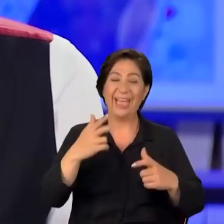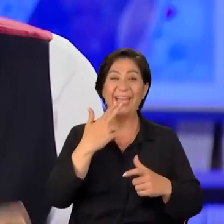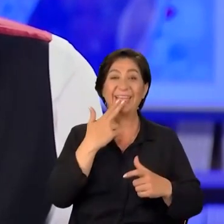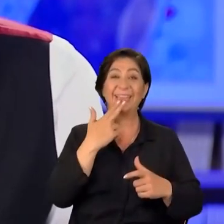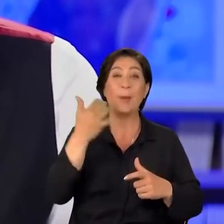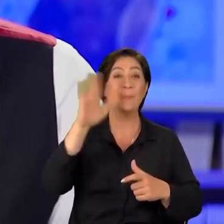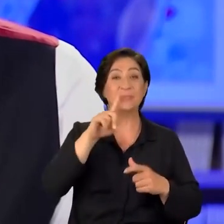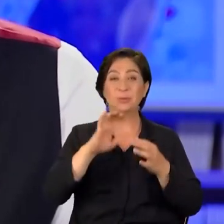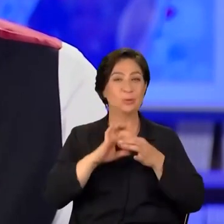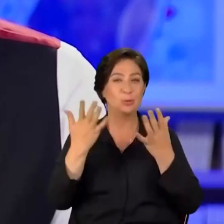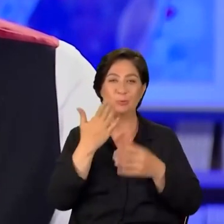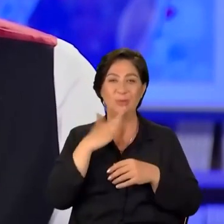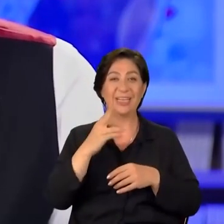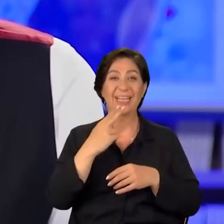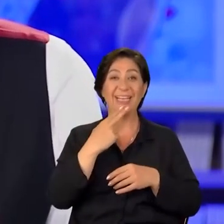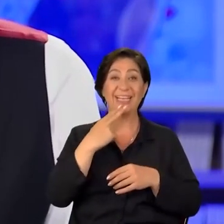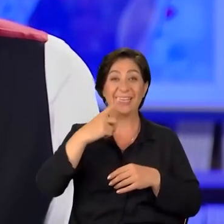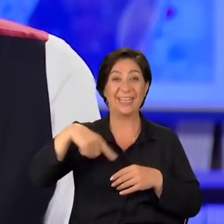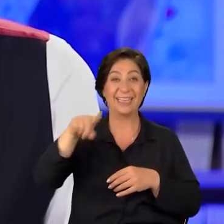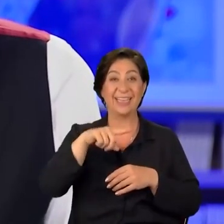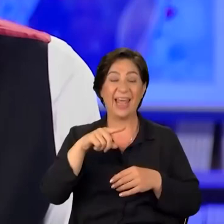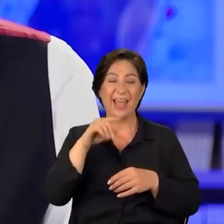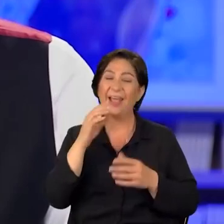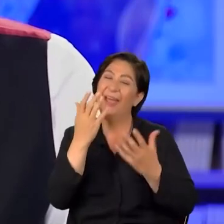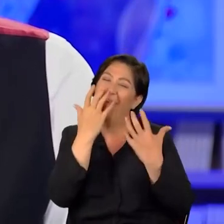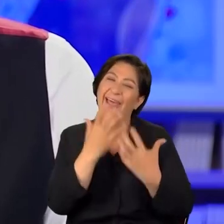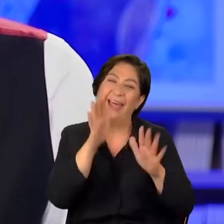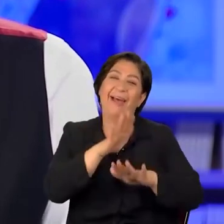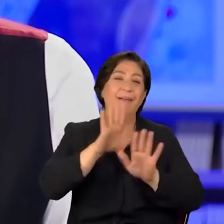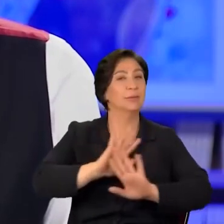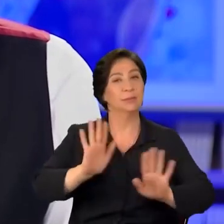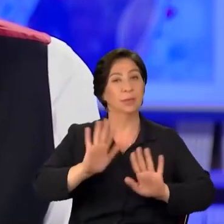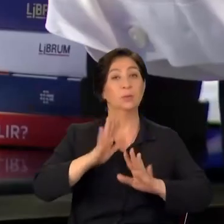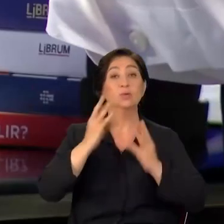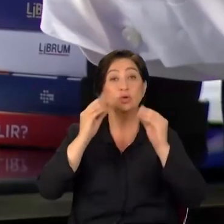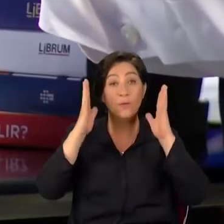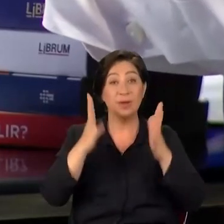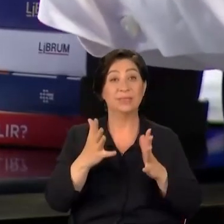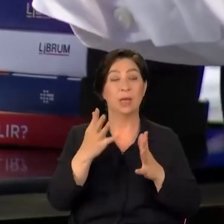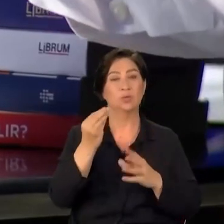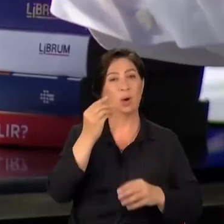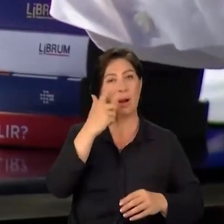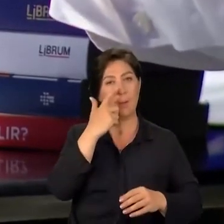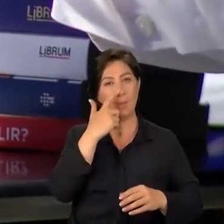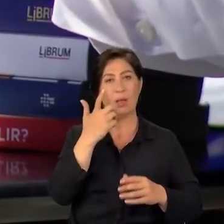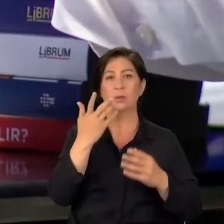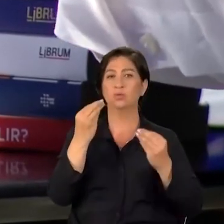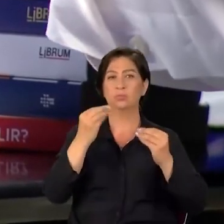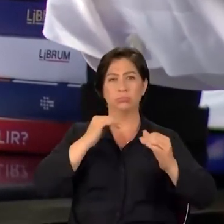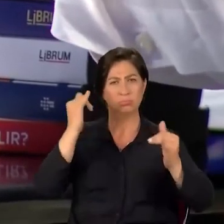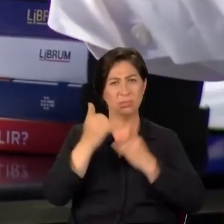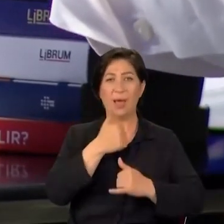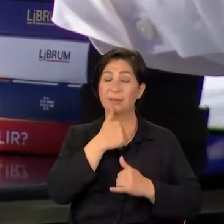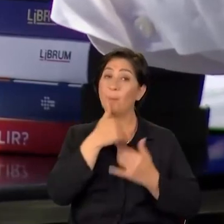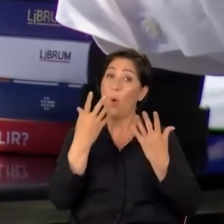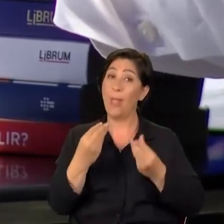ülkesi ve kadınlardan başka çaremiz yok. Bunu da kadınlara yaranmak için söylemiyorum. Doğru. Aslında çoğu zaman gayet kaba,